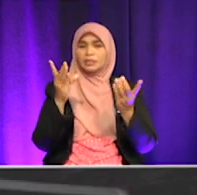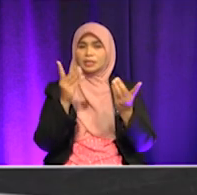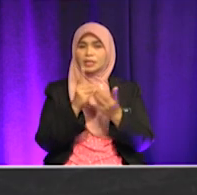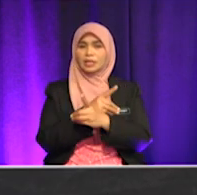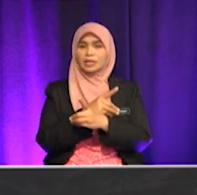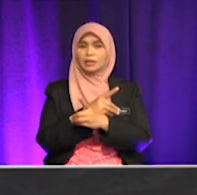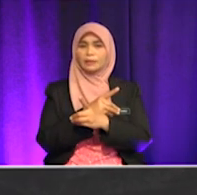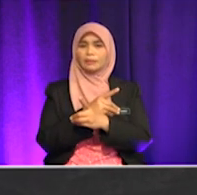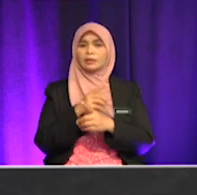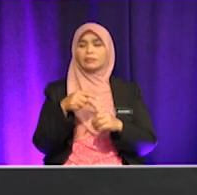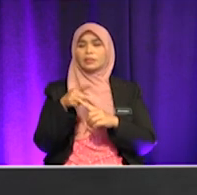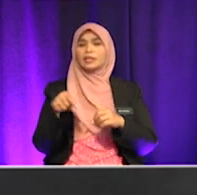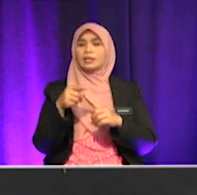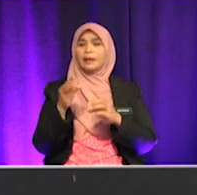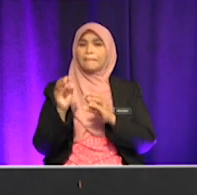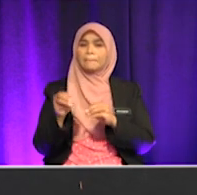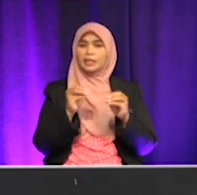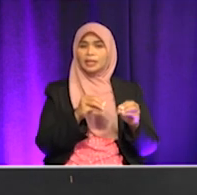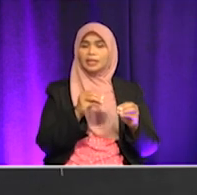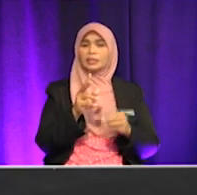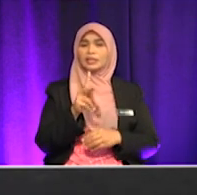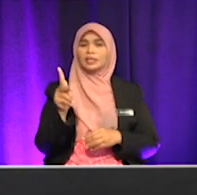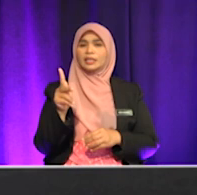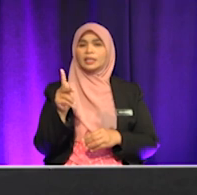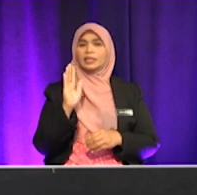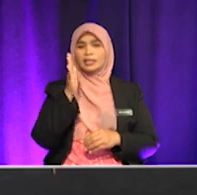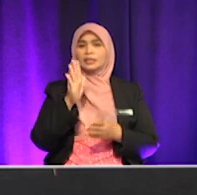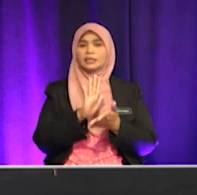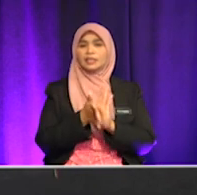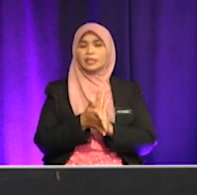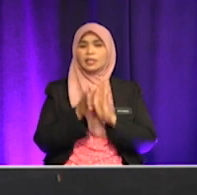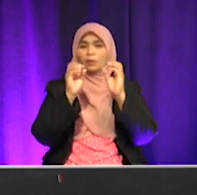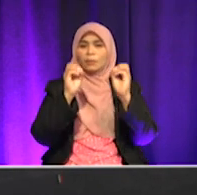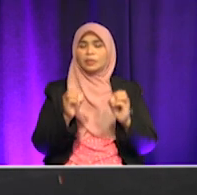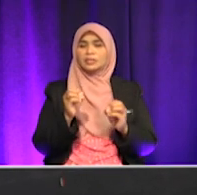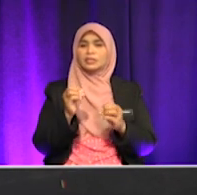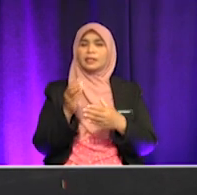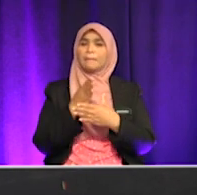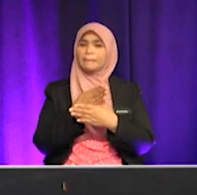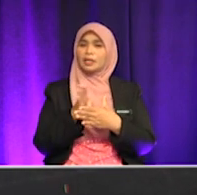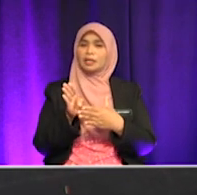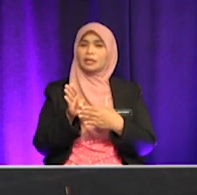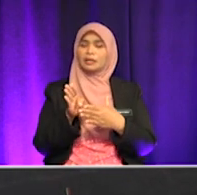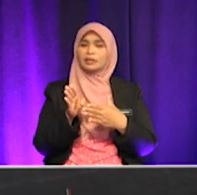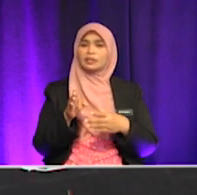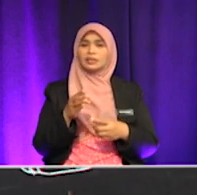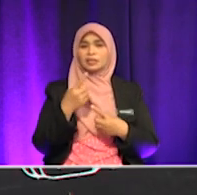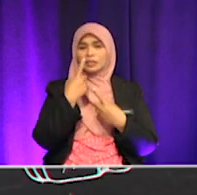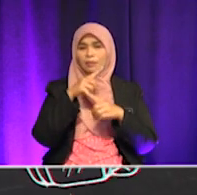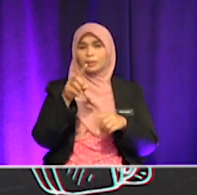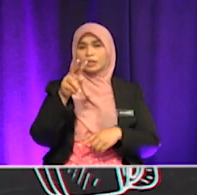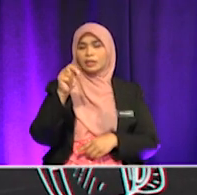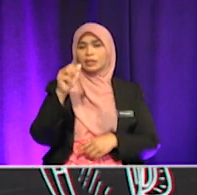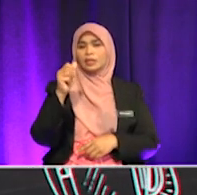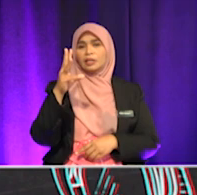kita pindahkan ke sebelah kanan, kita akan jadi operasi bahagi. Maka jawapan Nadua tepat sekali, iaitu